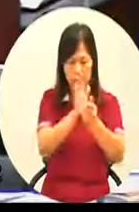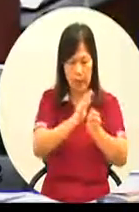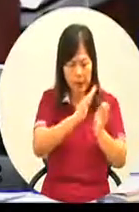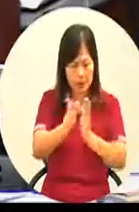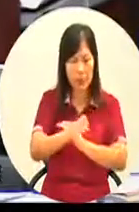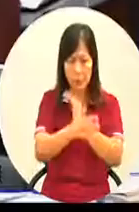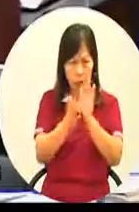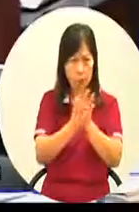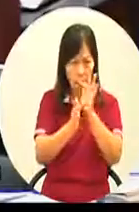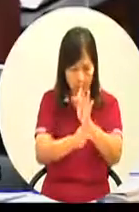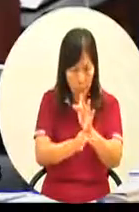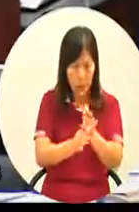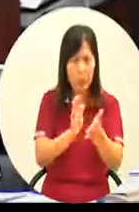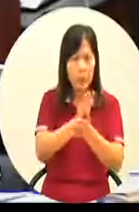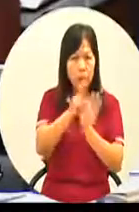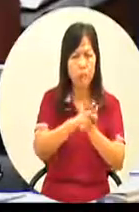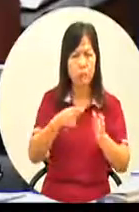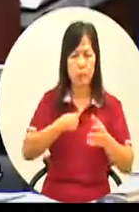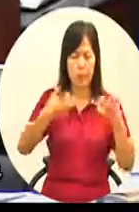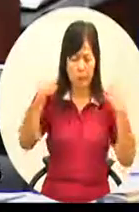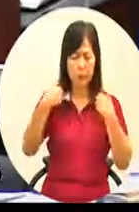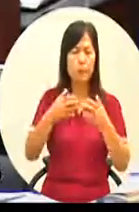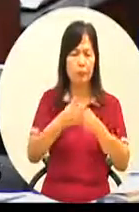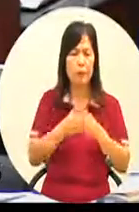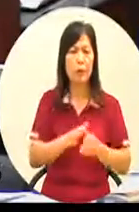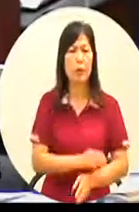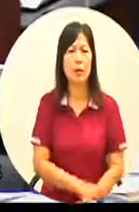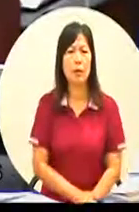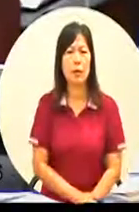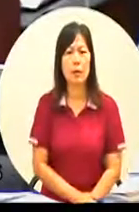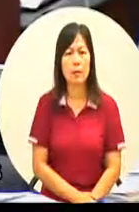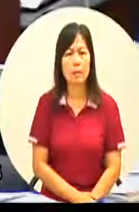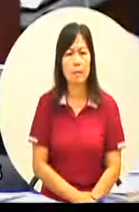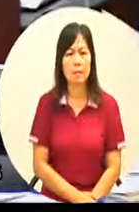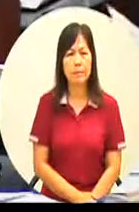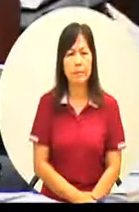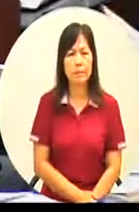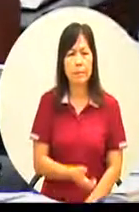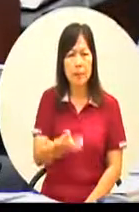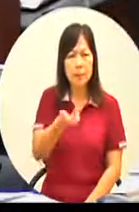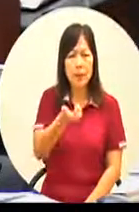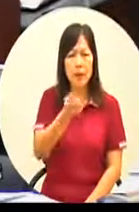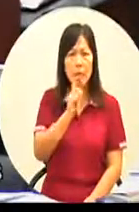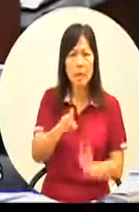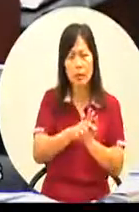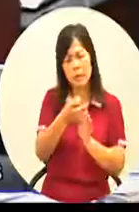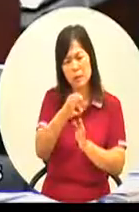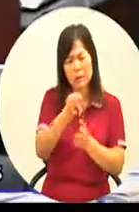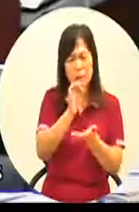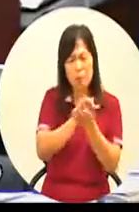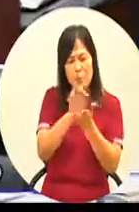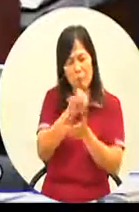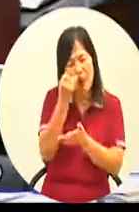我相信这整理好势是安尼责任啦吼。啊，要拜托一下。哎、啊，你阿拄仔讲吼，费用也无济啦，